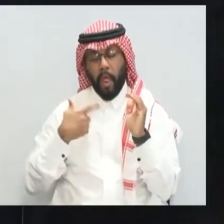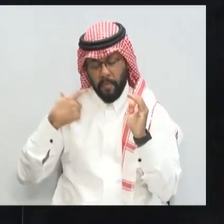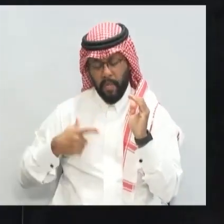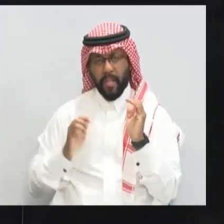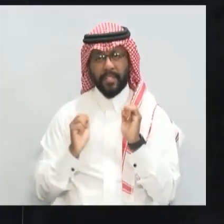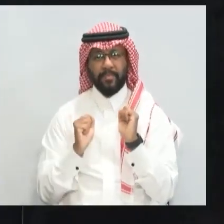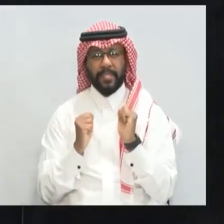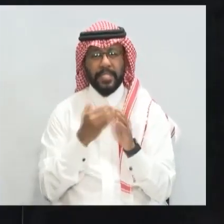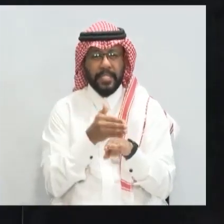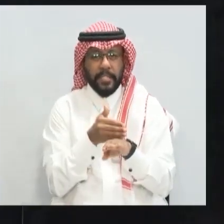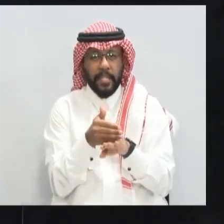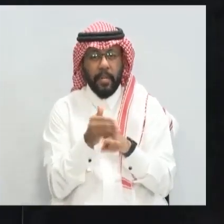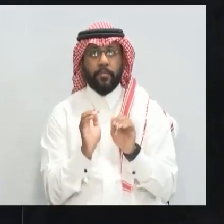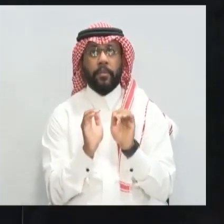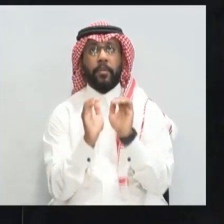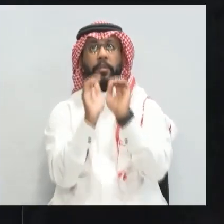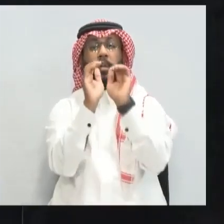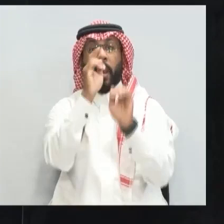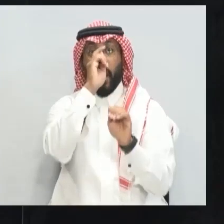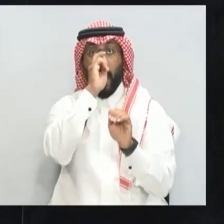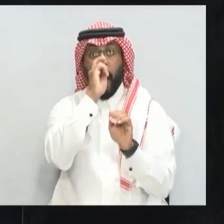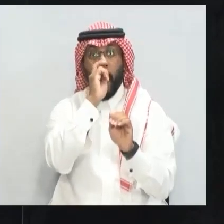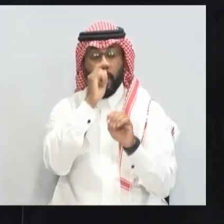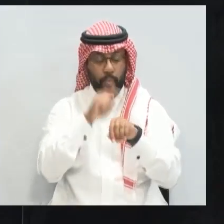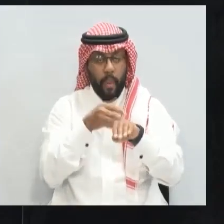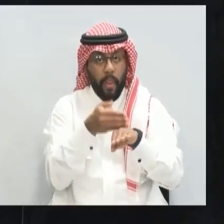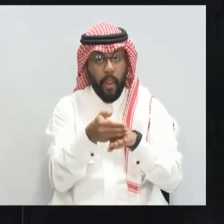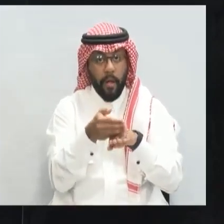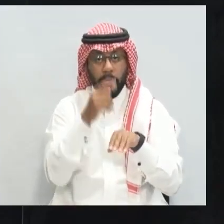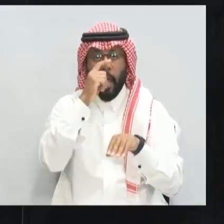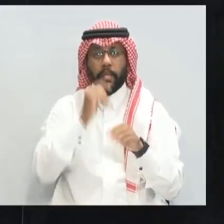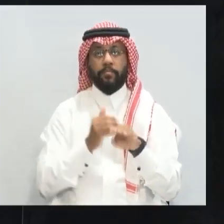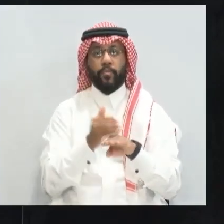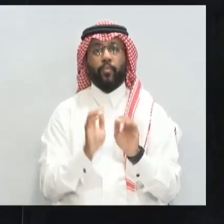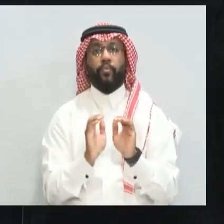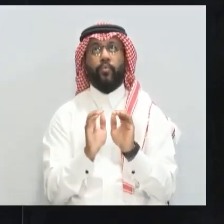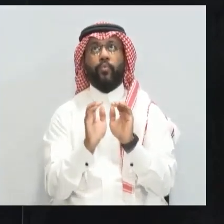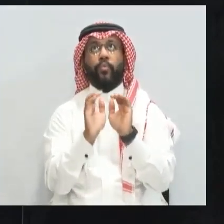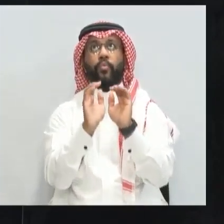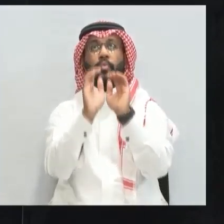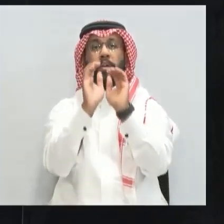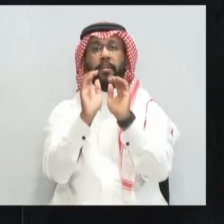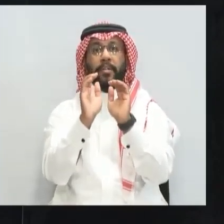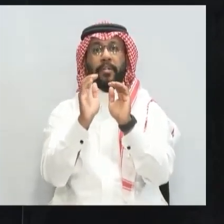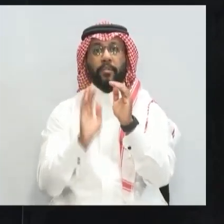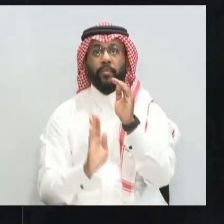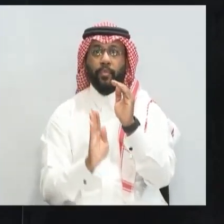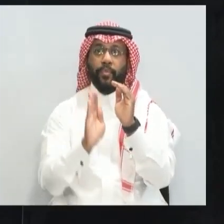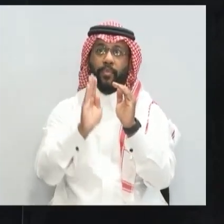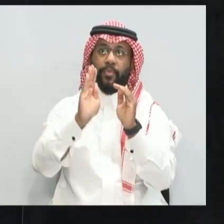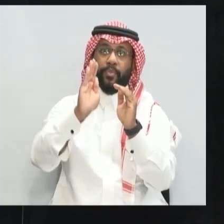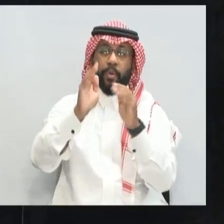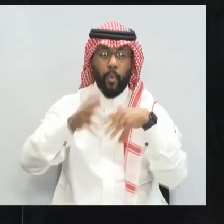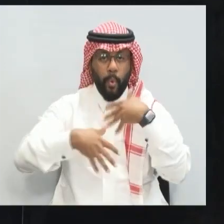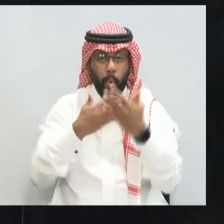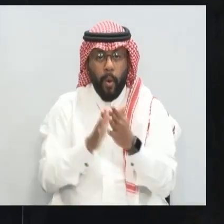ستكون السرعه بطيئه فالطايف الجسم الى اعلى نفس الطريقه هنا حتى يحدث التفاعل